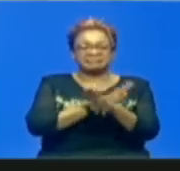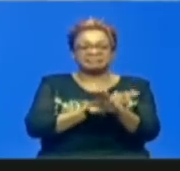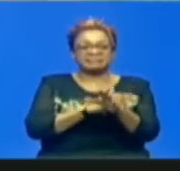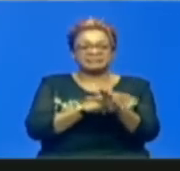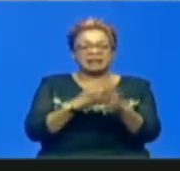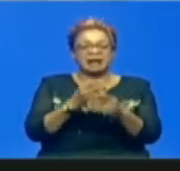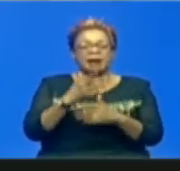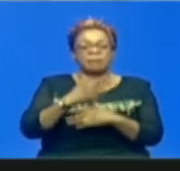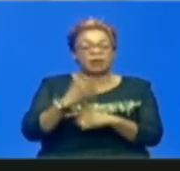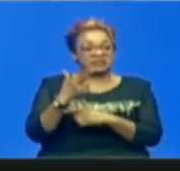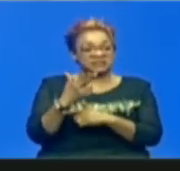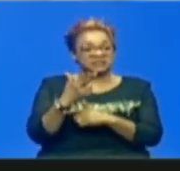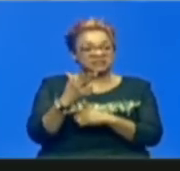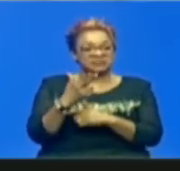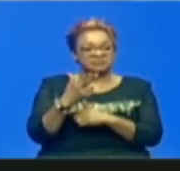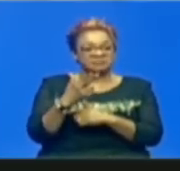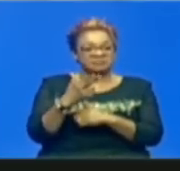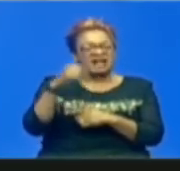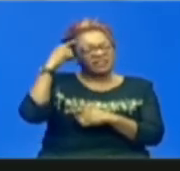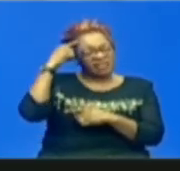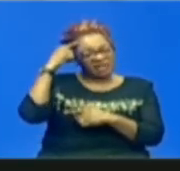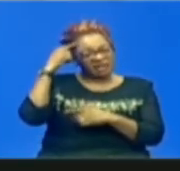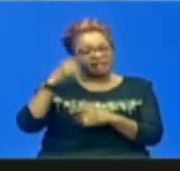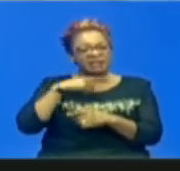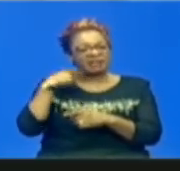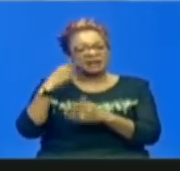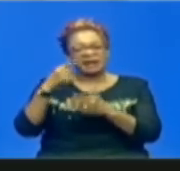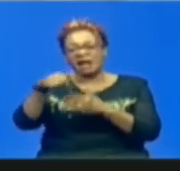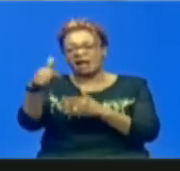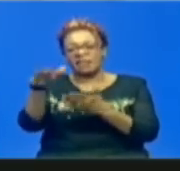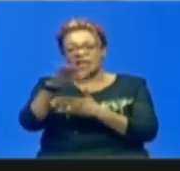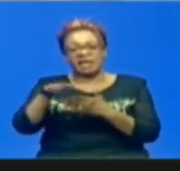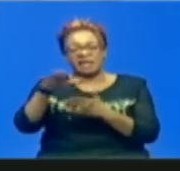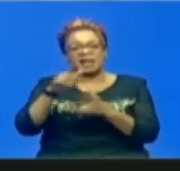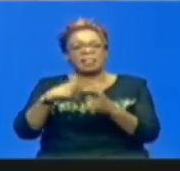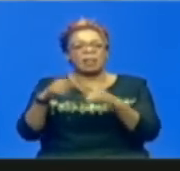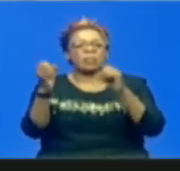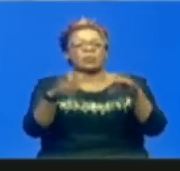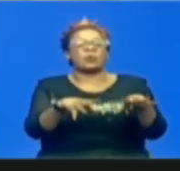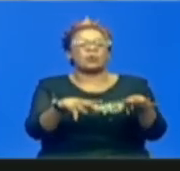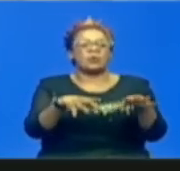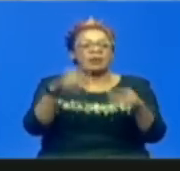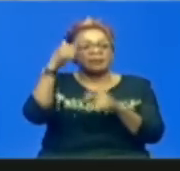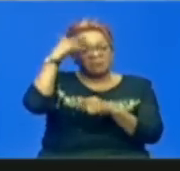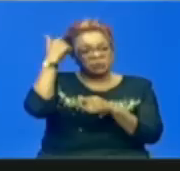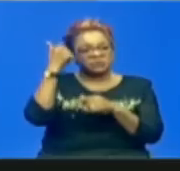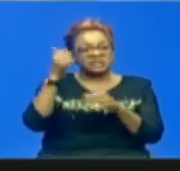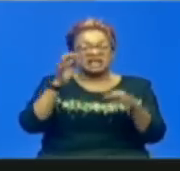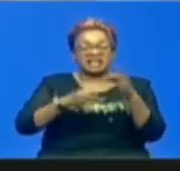Waliuliwa somewhere else ndio wakuja wakatukua pale. Manake that thicket haiko mbali na wananchi. Na kama ingekuwa ni